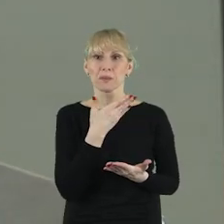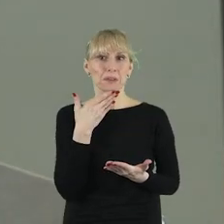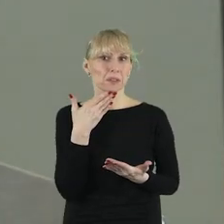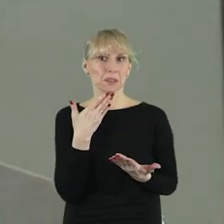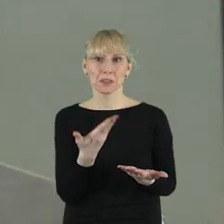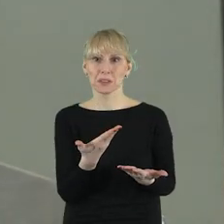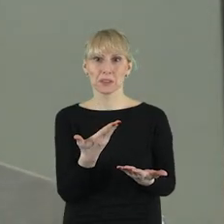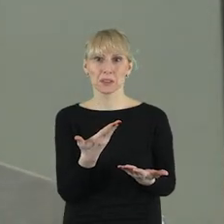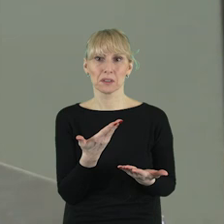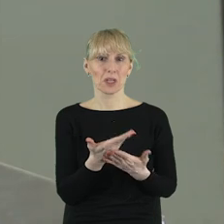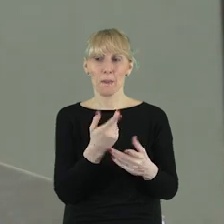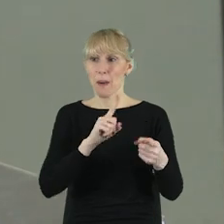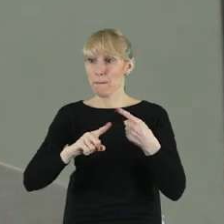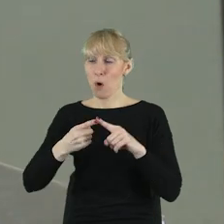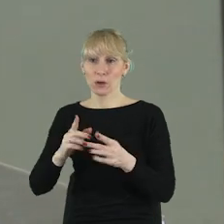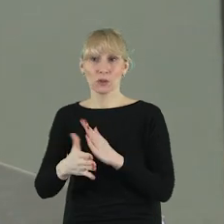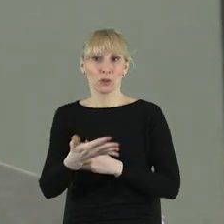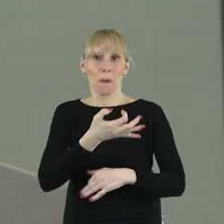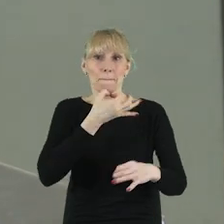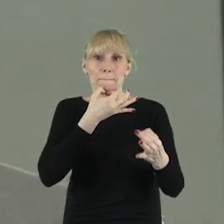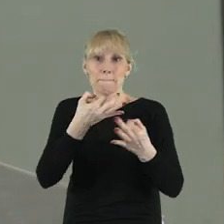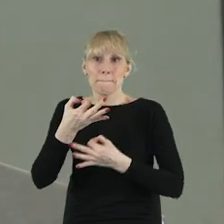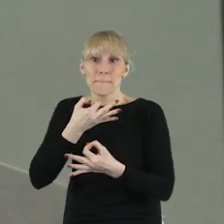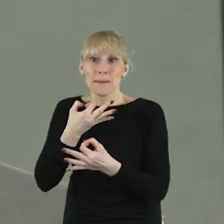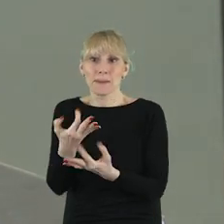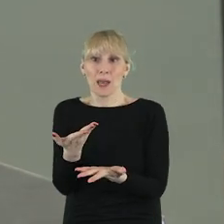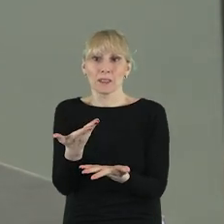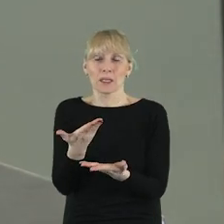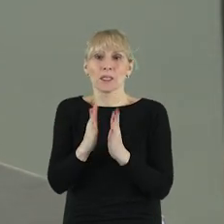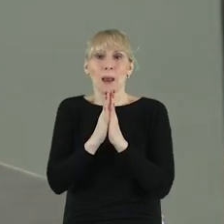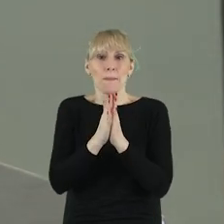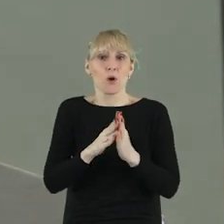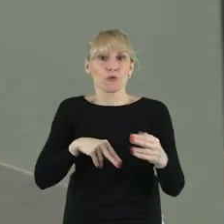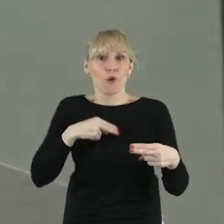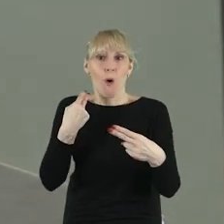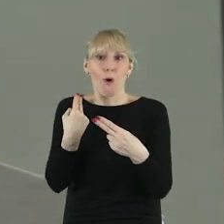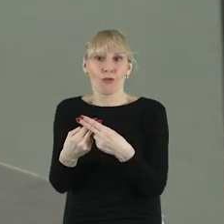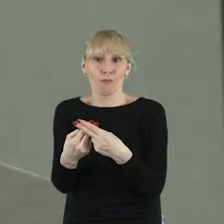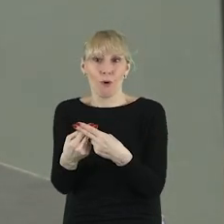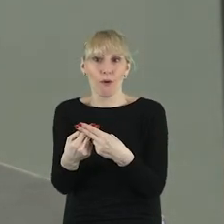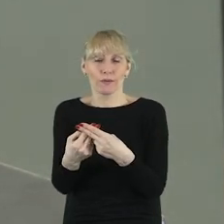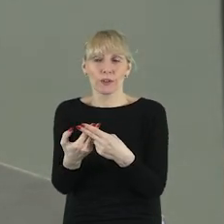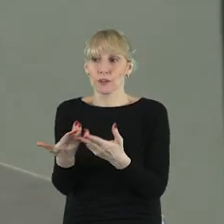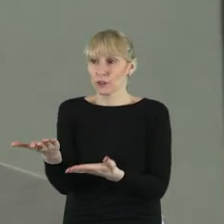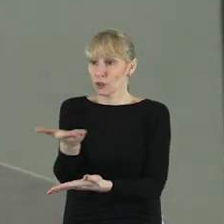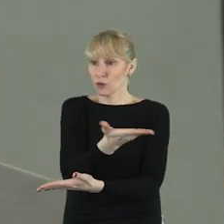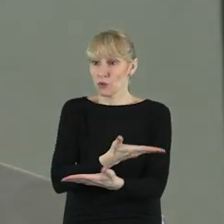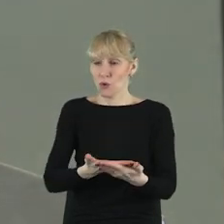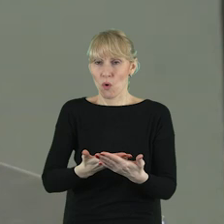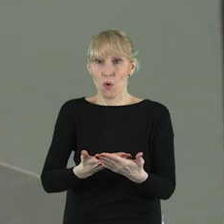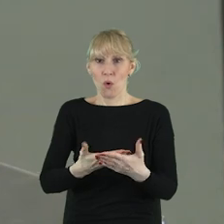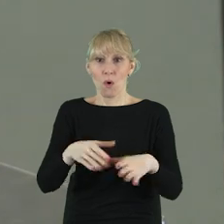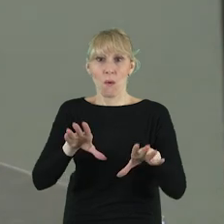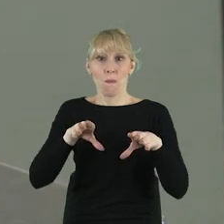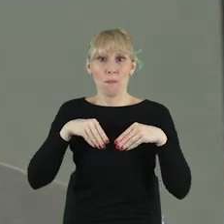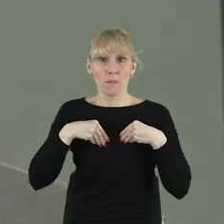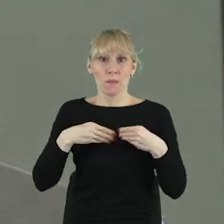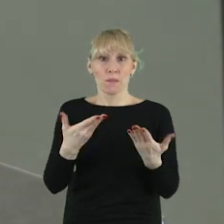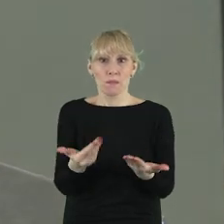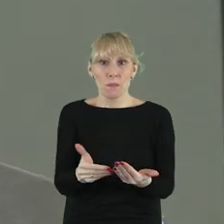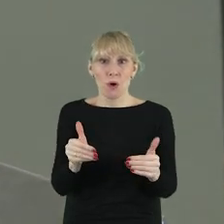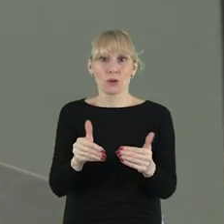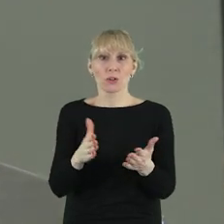nie ma kompletnie żadnej polityki. To są pytania, na które odpowiedź pozwoli nam i tym, którzy